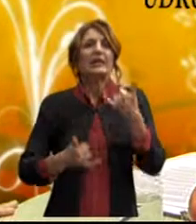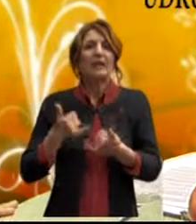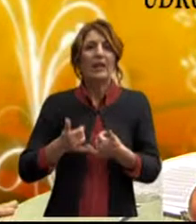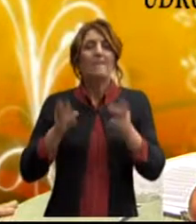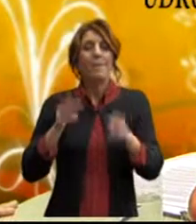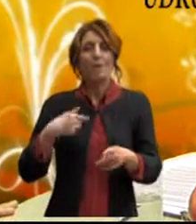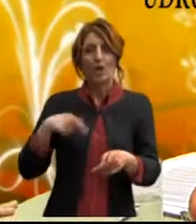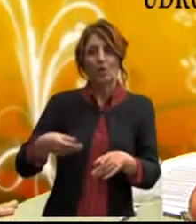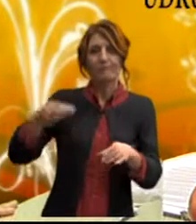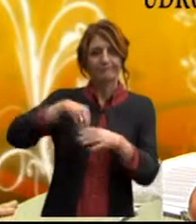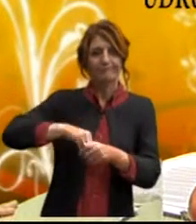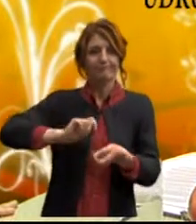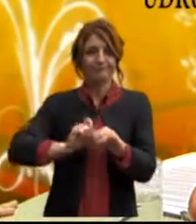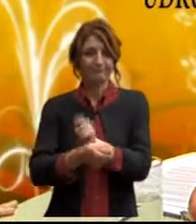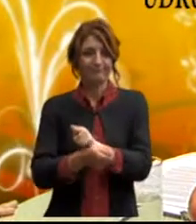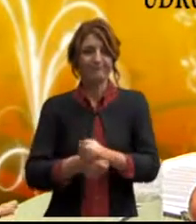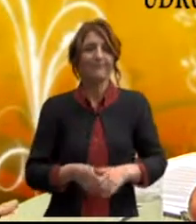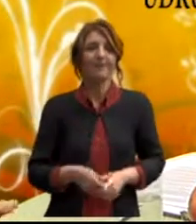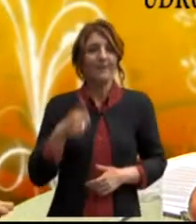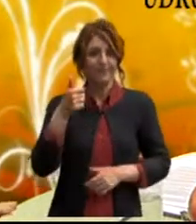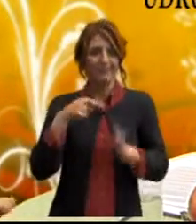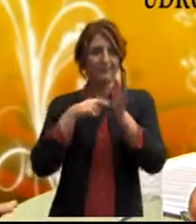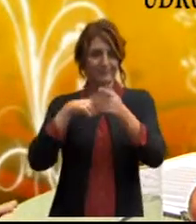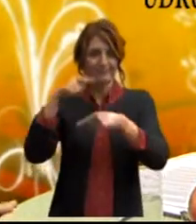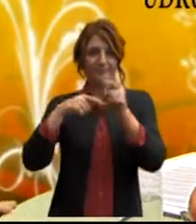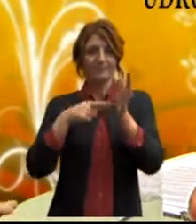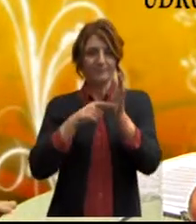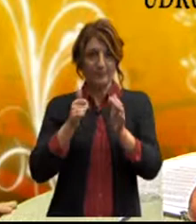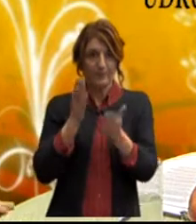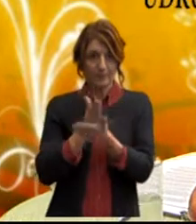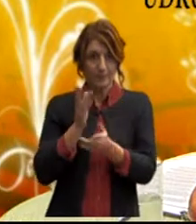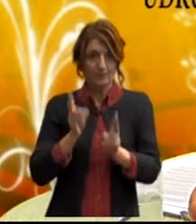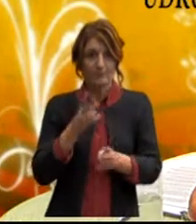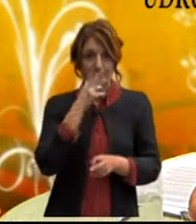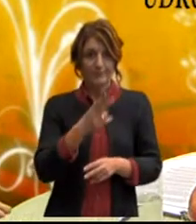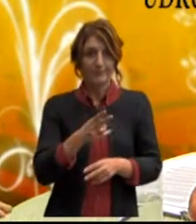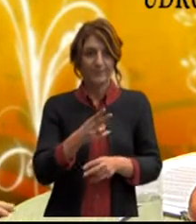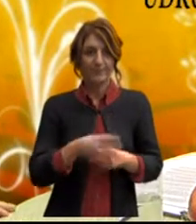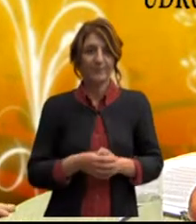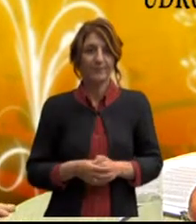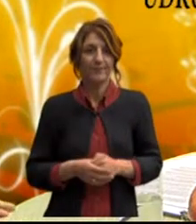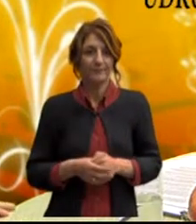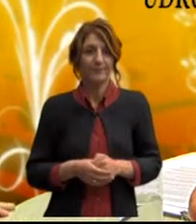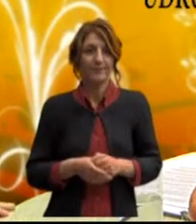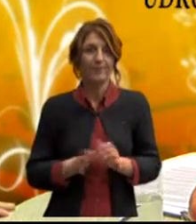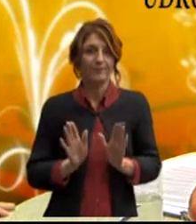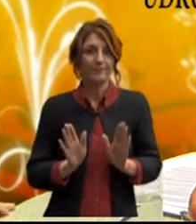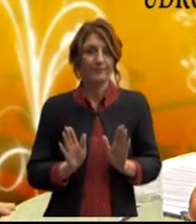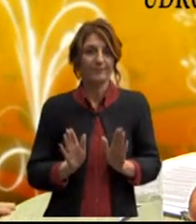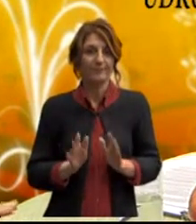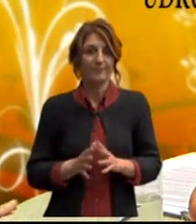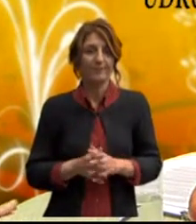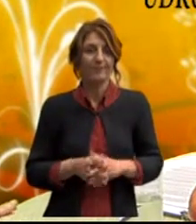mogli djelovati na to, a to ćete nam vi reći. Evo, samo da pogledamo prilog, ako je prilog gotov. Da vidim, je li